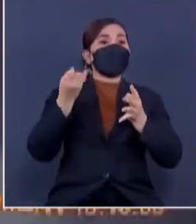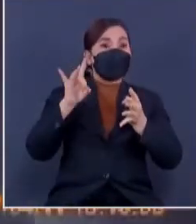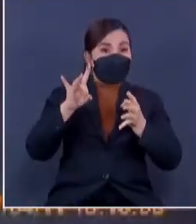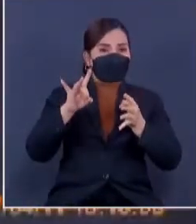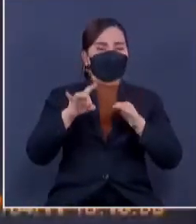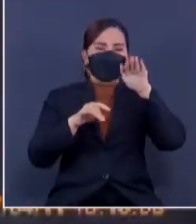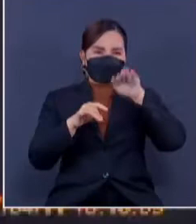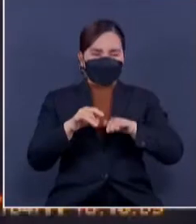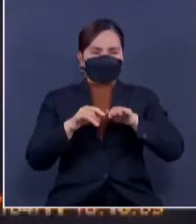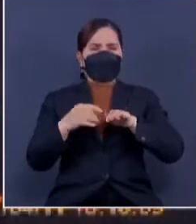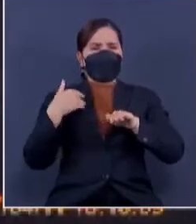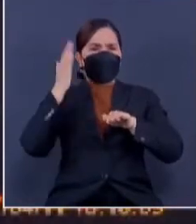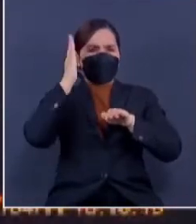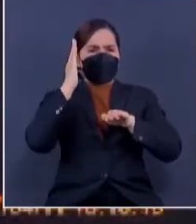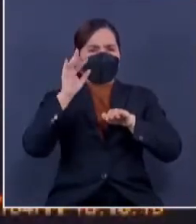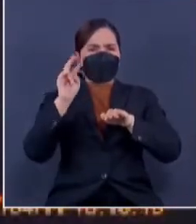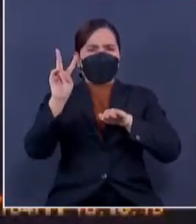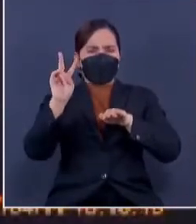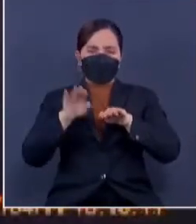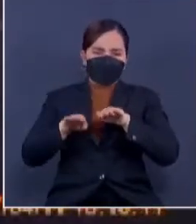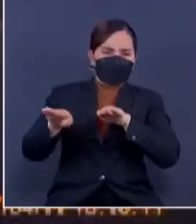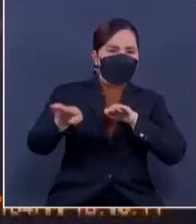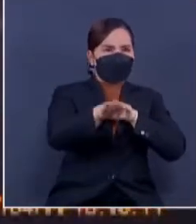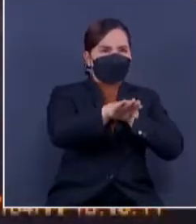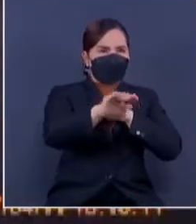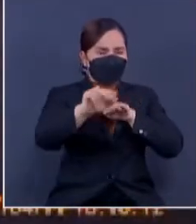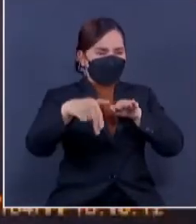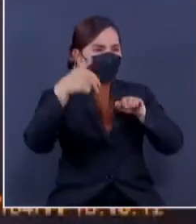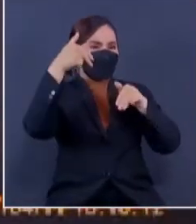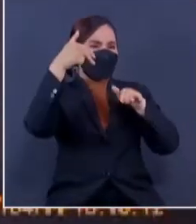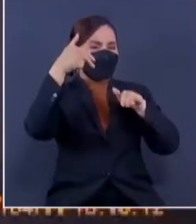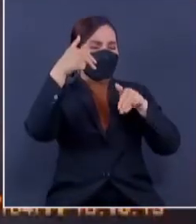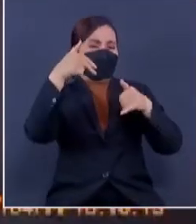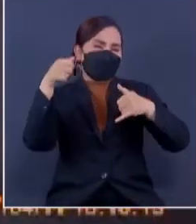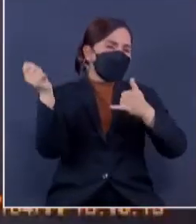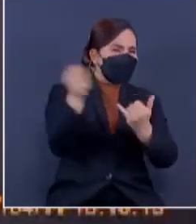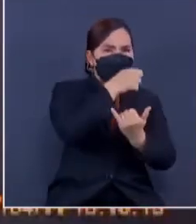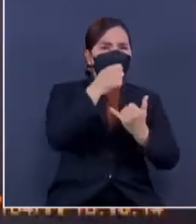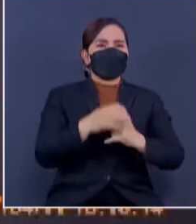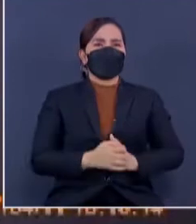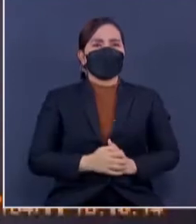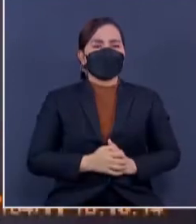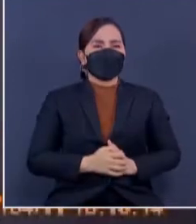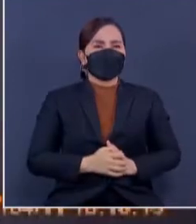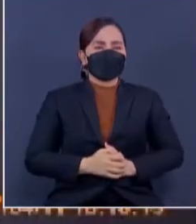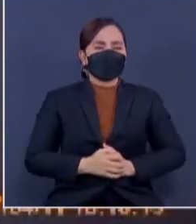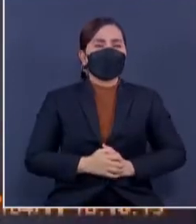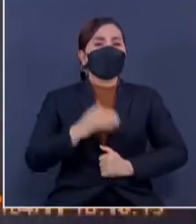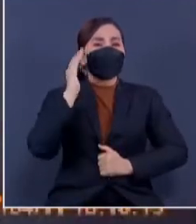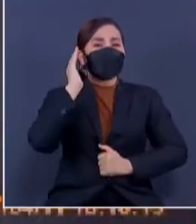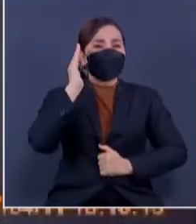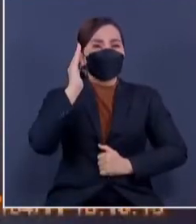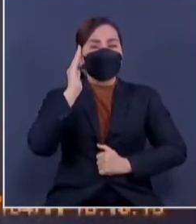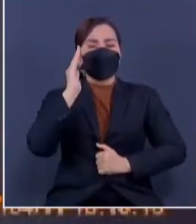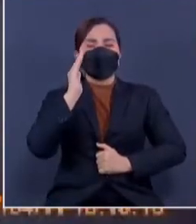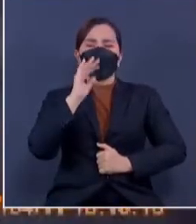าย2คนขับรถปาดหน้าแล้วก็ชักปืนขึ้นมาข่มขู่ตบเข้าที่ศีรษะด้วยค่ะนายเสกสรรเนี่ยเขาบอกว่าโอ้โ